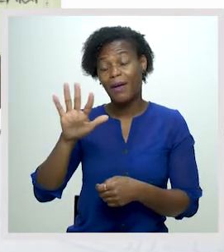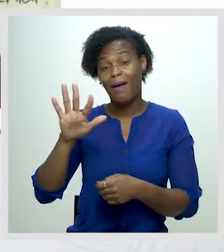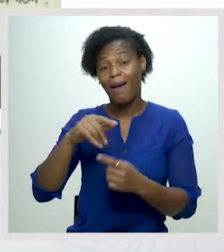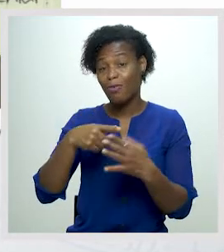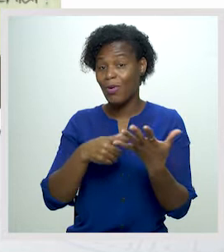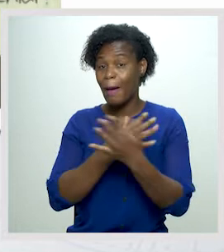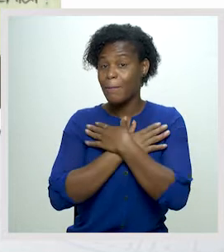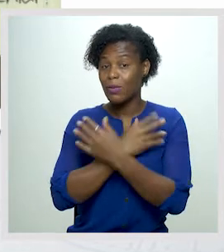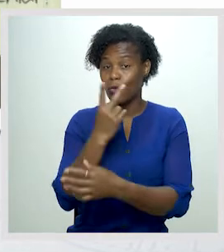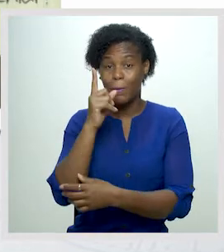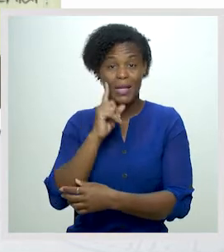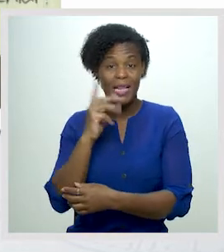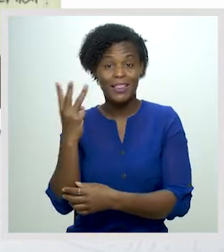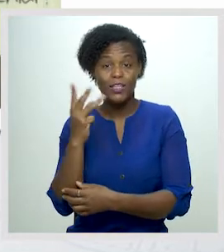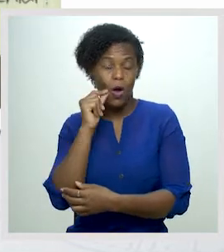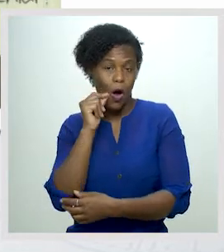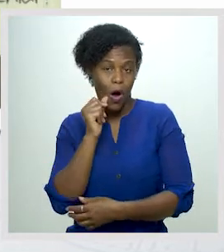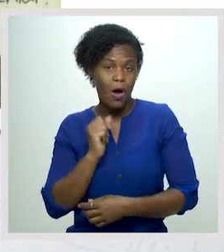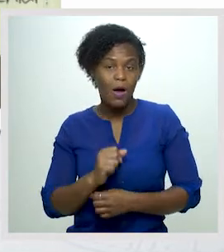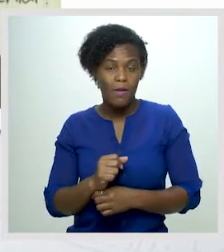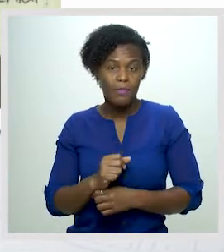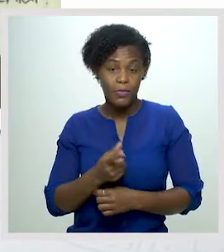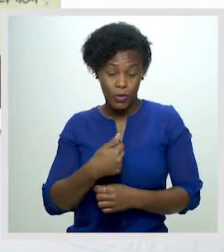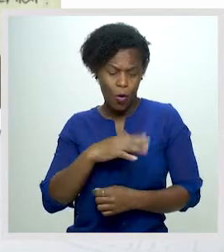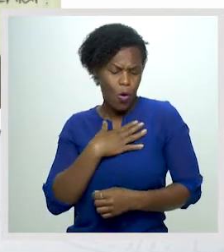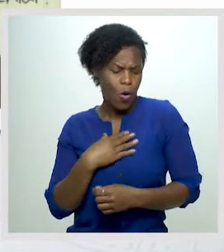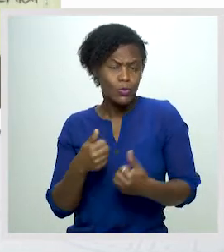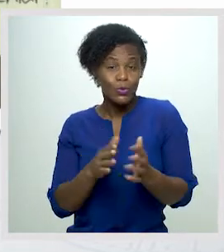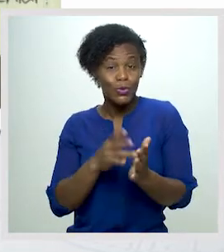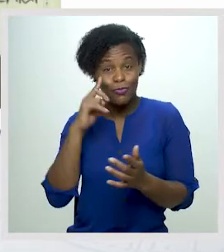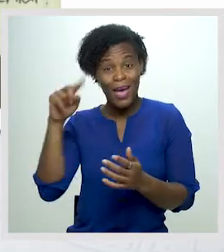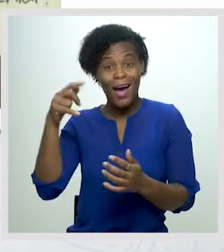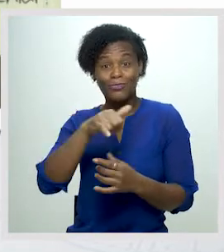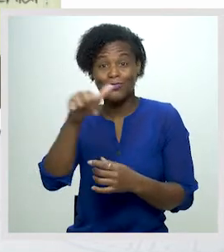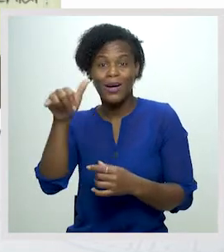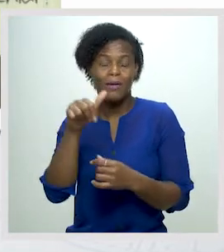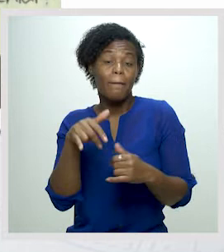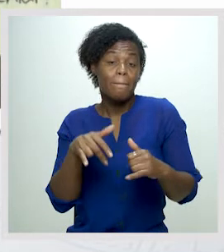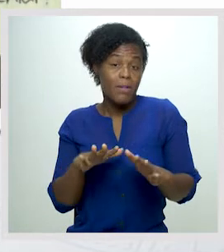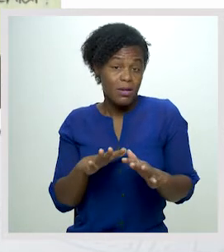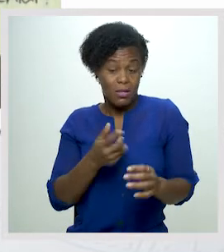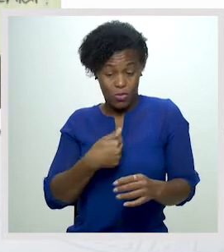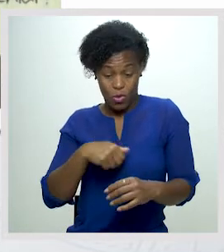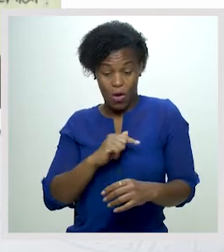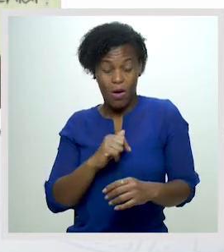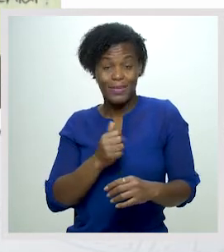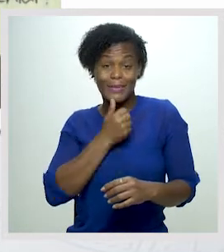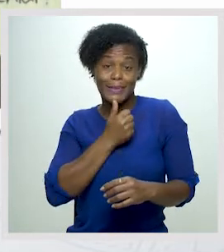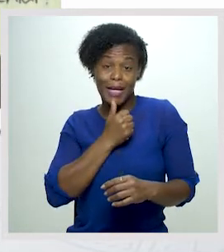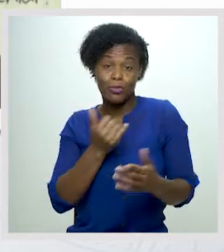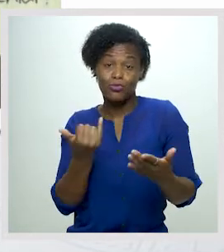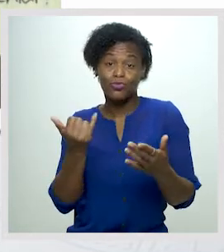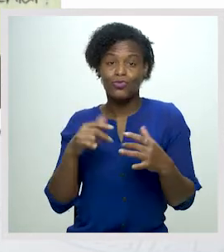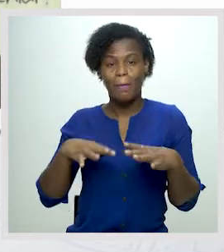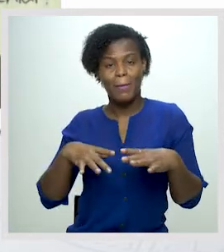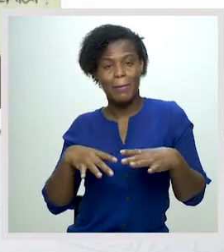copains, 2 filles et 3 garçons. On aime tous voyager. Alors, on a décidé de